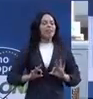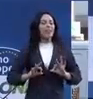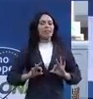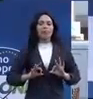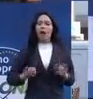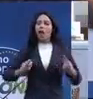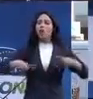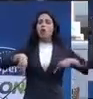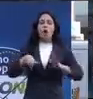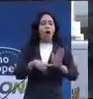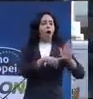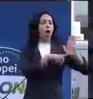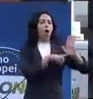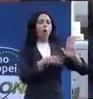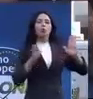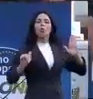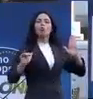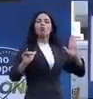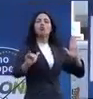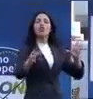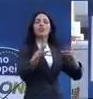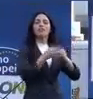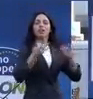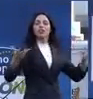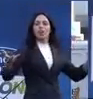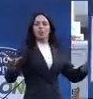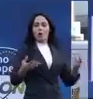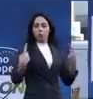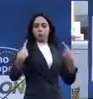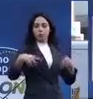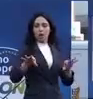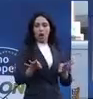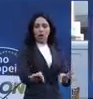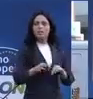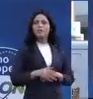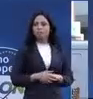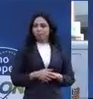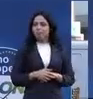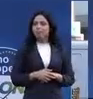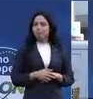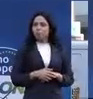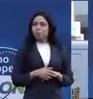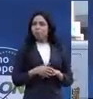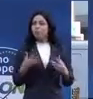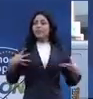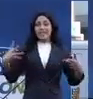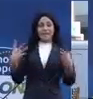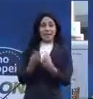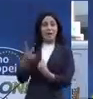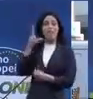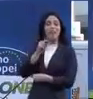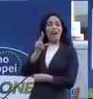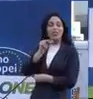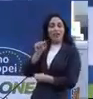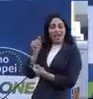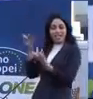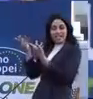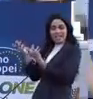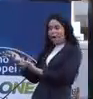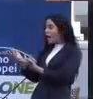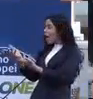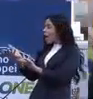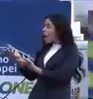mettiamo tutti i giorni insieme in quello che facciamo e insieme a Francesca a cui chiedo di